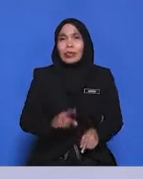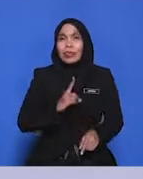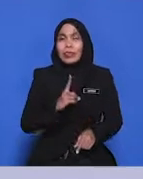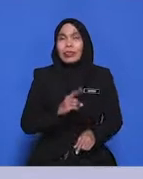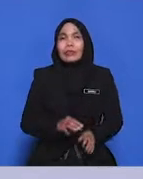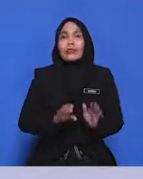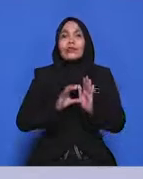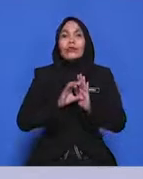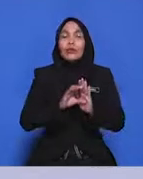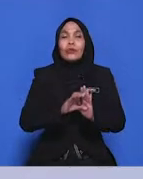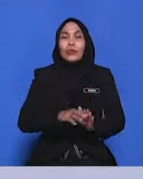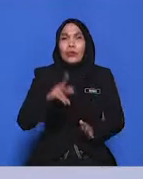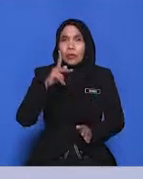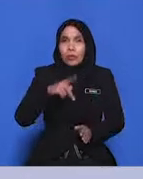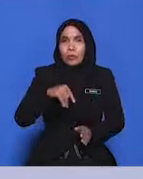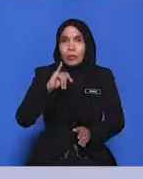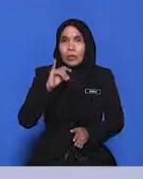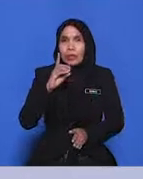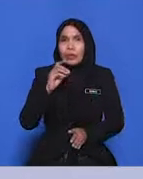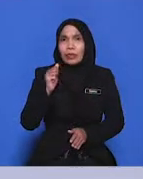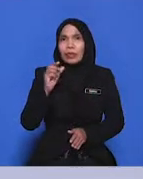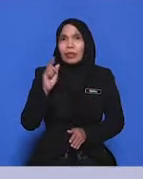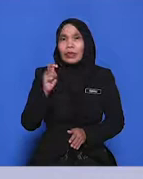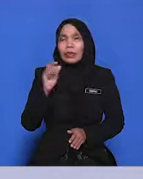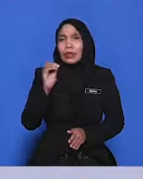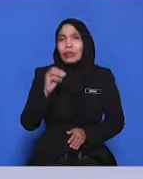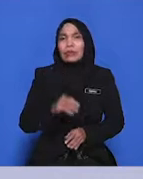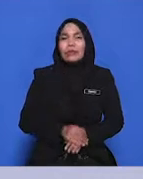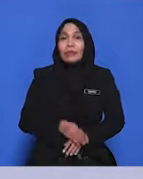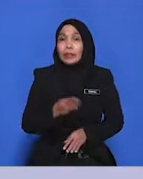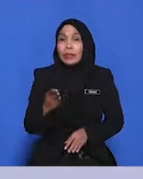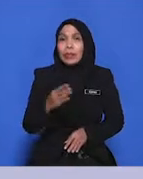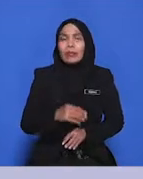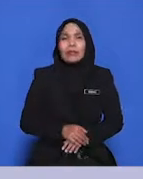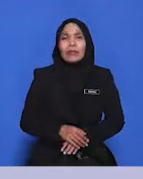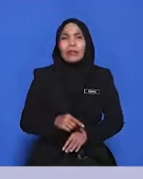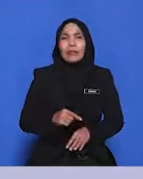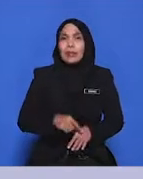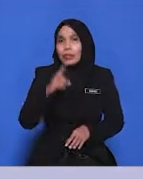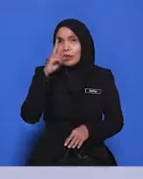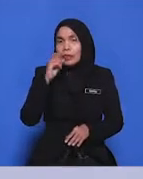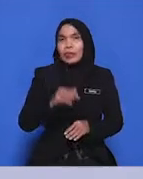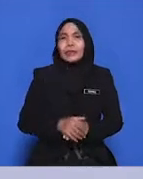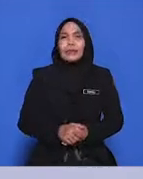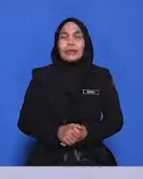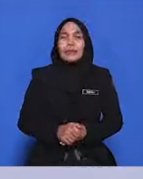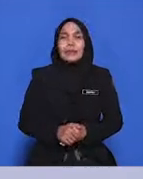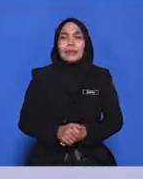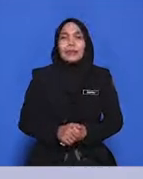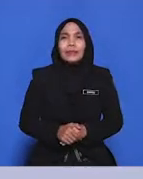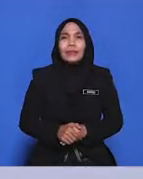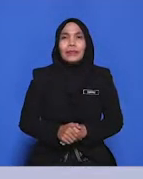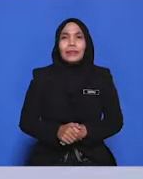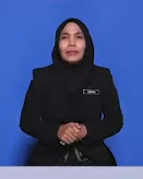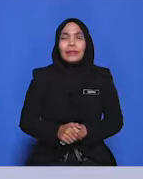kamu. Seandainya kamu ditakdirkan menjadi labi-labi atau penyu sekalipun, lalu